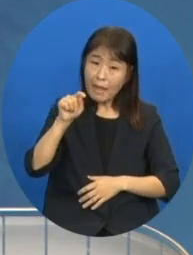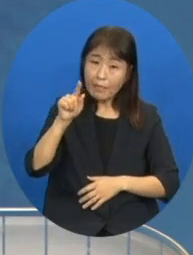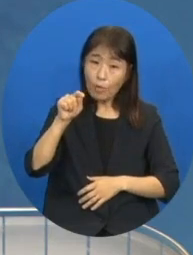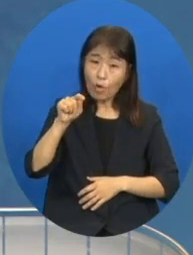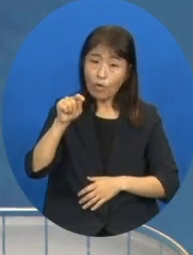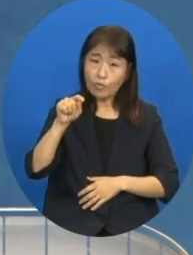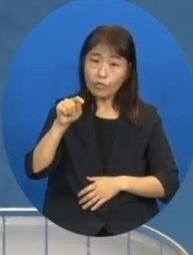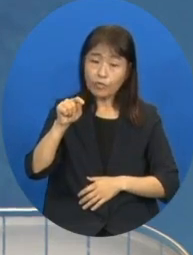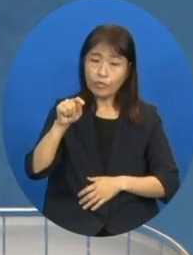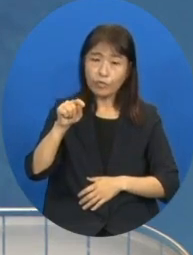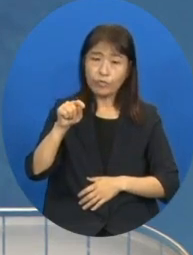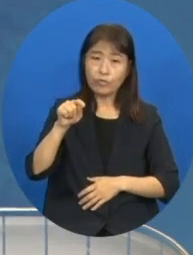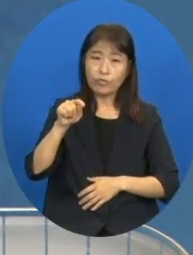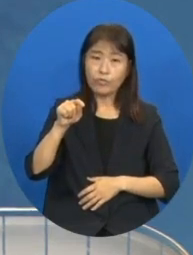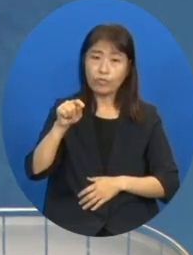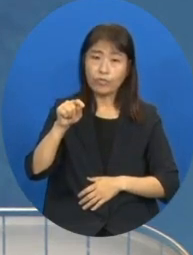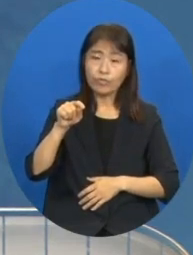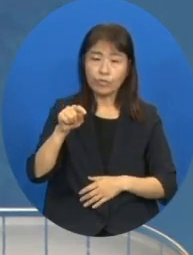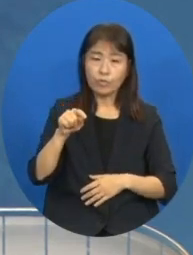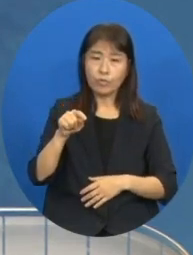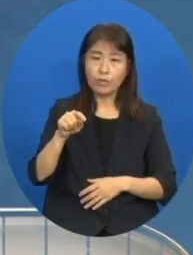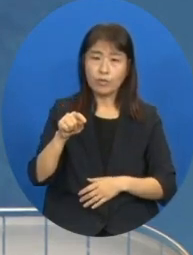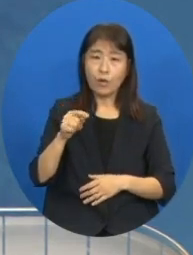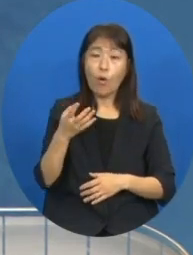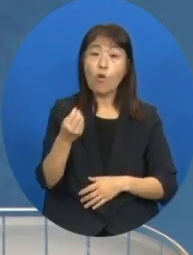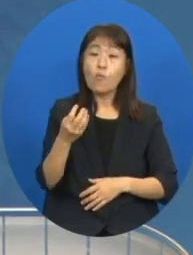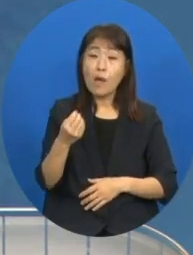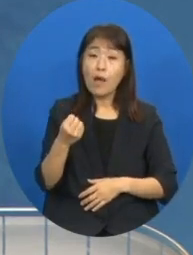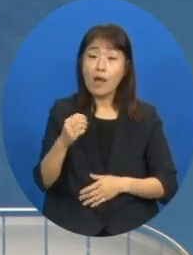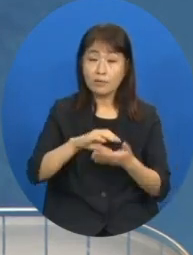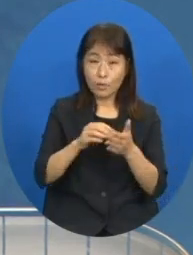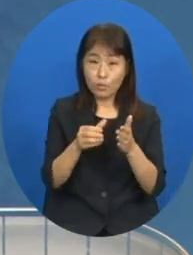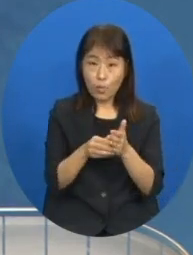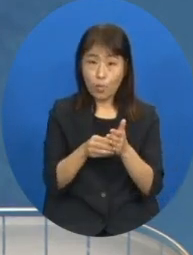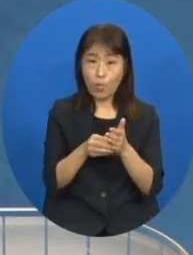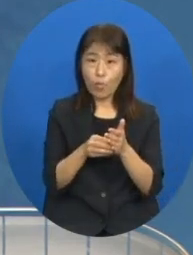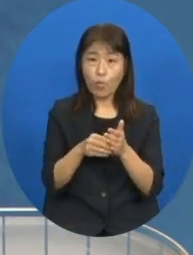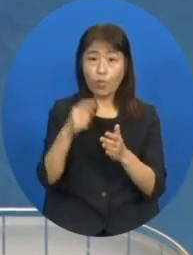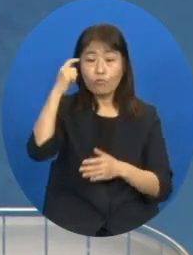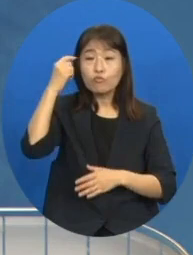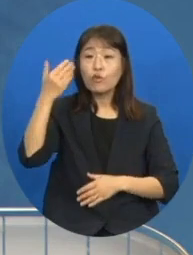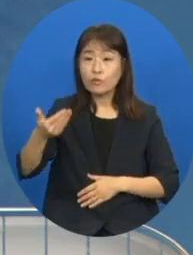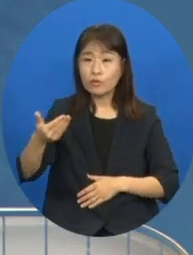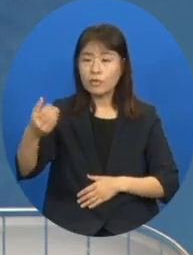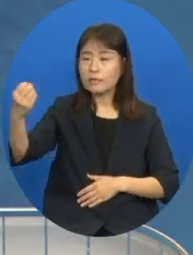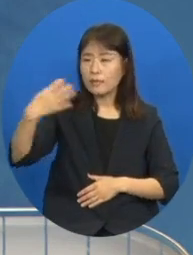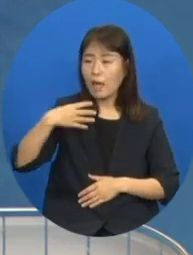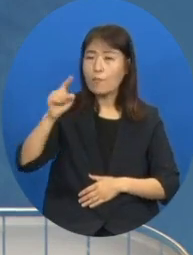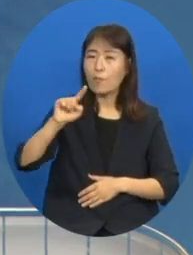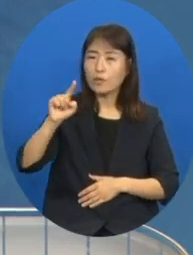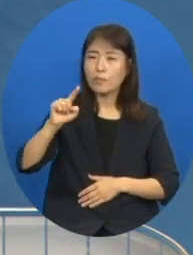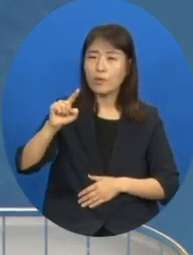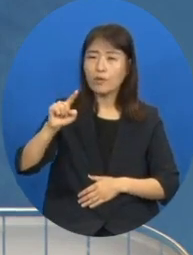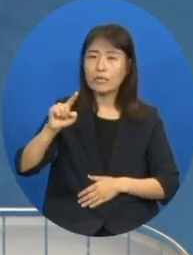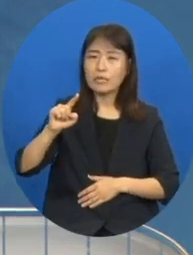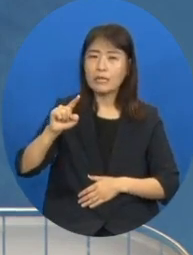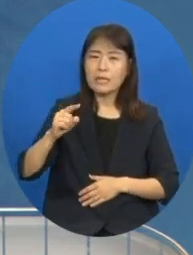정도 액수냐 그렇게 물었더니 목사님의 10년치 사례금에